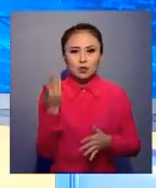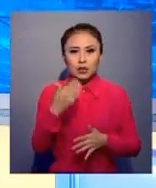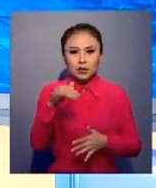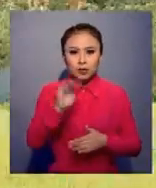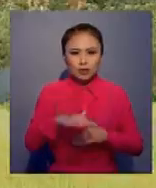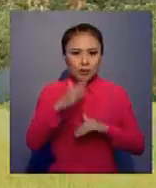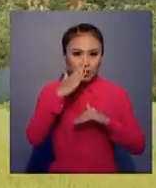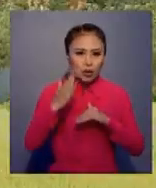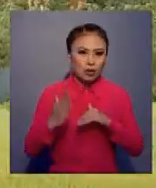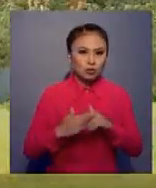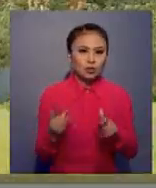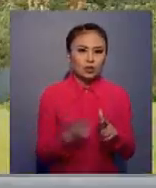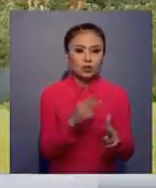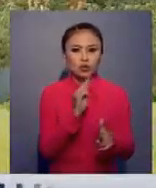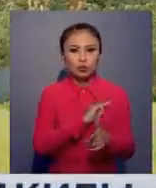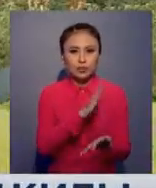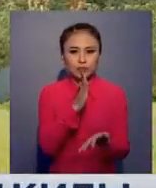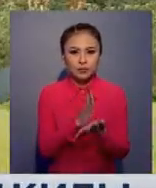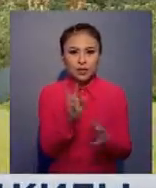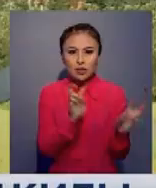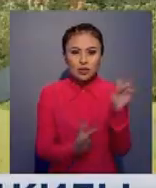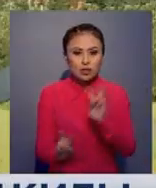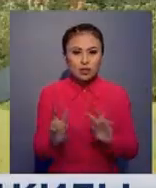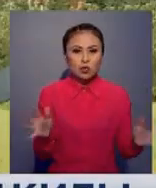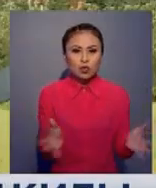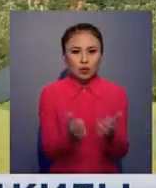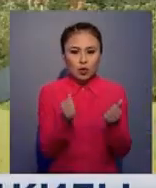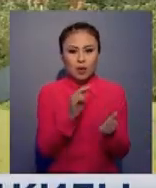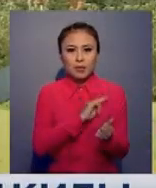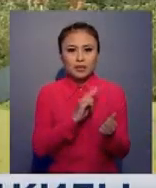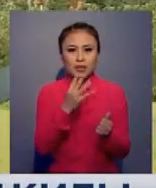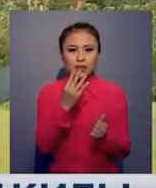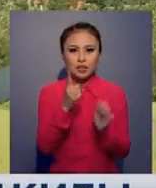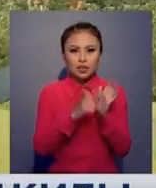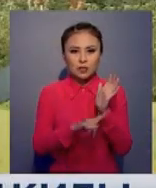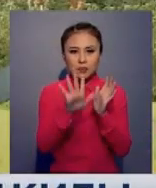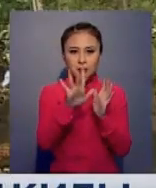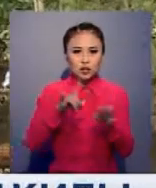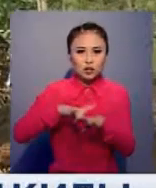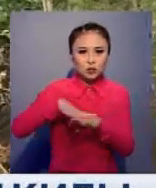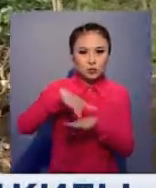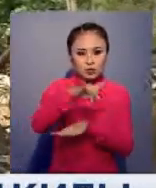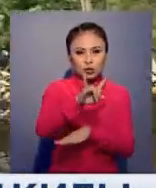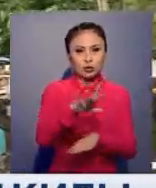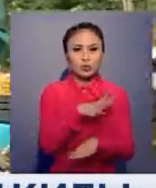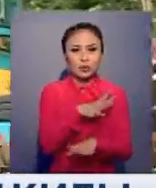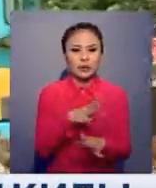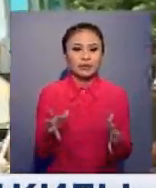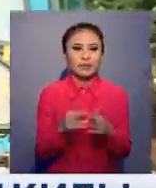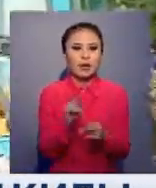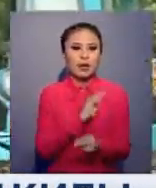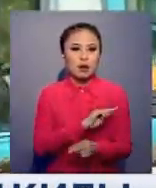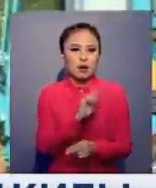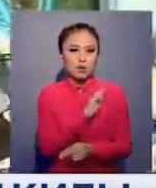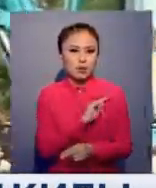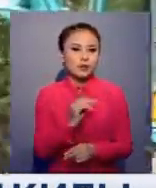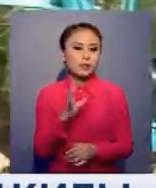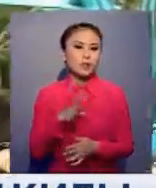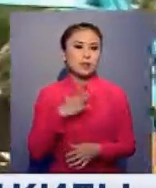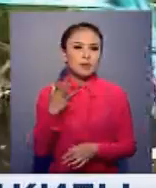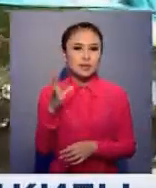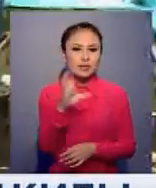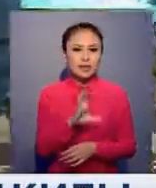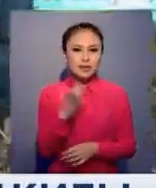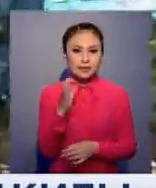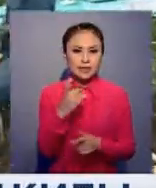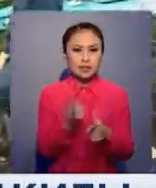апат аймағында 40 мыңға жуық маман жұмыс істеп жатыр. Іздестіру құтқару операциясына 75 тікұшақ жұмылдырылған. Естеріңізге сала кетейік,